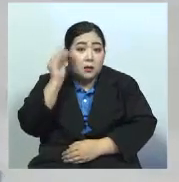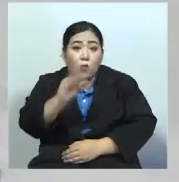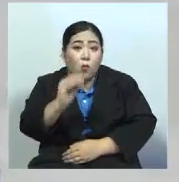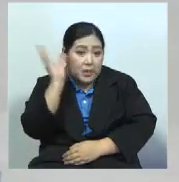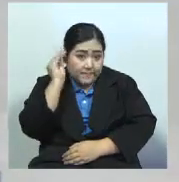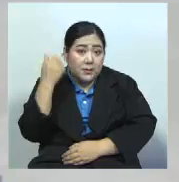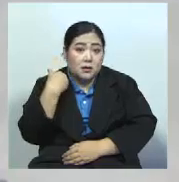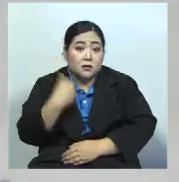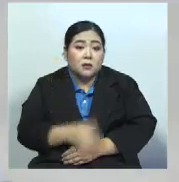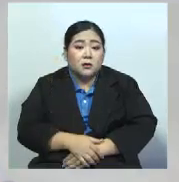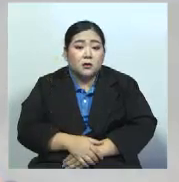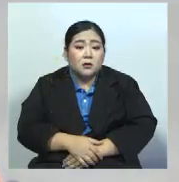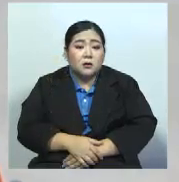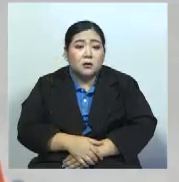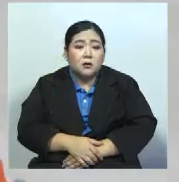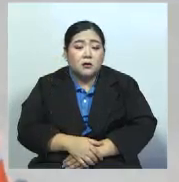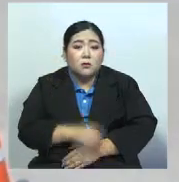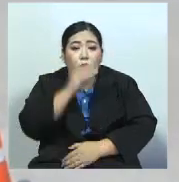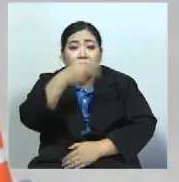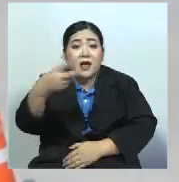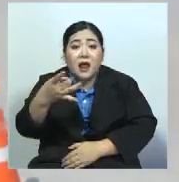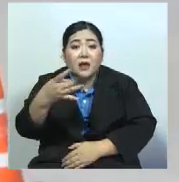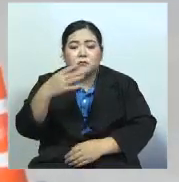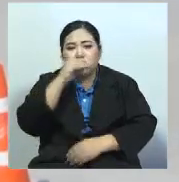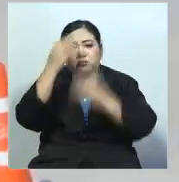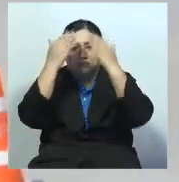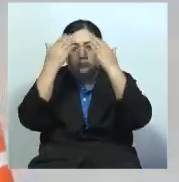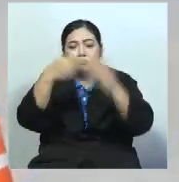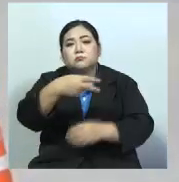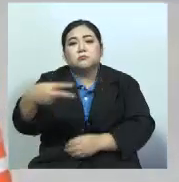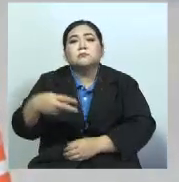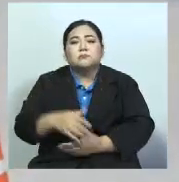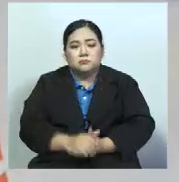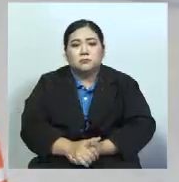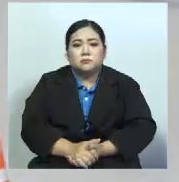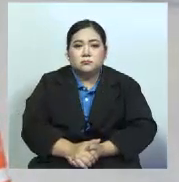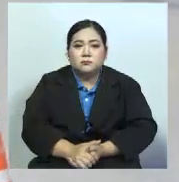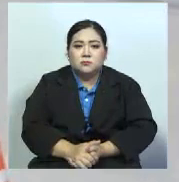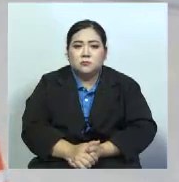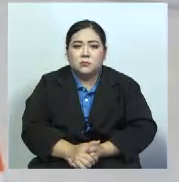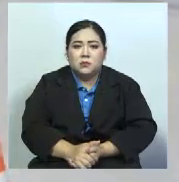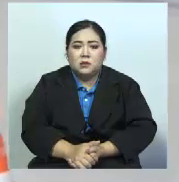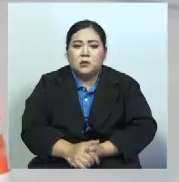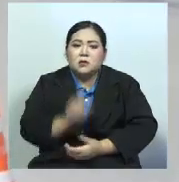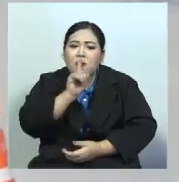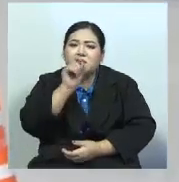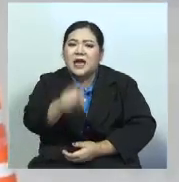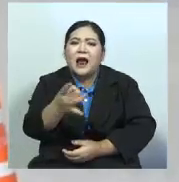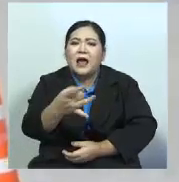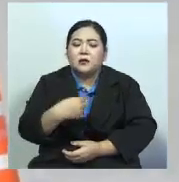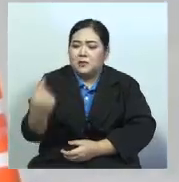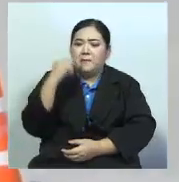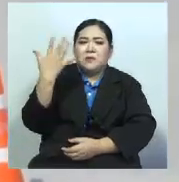าพูดเป็นภาษาอะไร เขาพูดกันเป็นภาษามลายู ภาษามลายูใช่ไหมครับแล้วก็มีการสั่งให้เราทำอะไรบ้าง ยัง